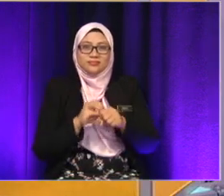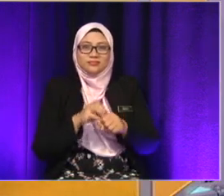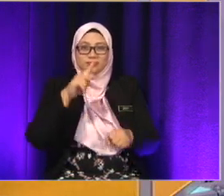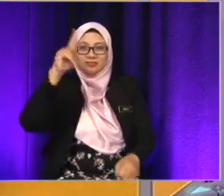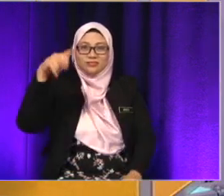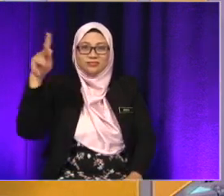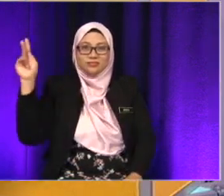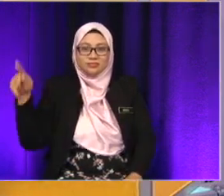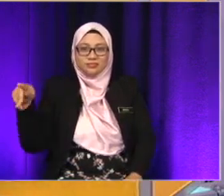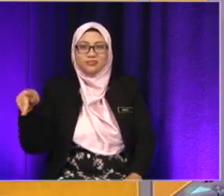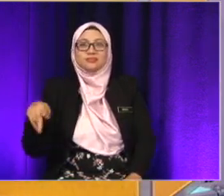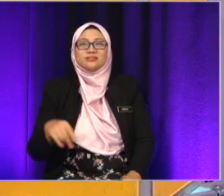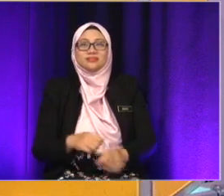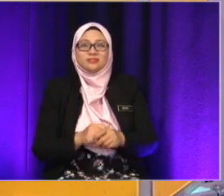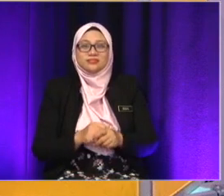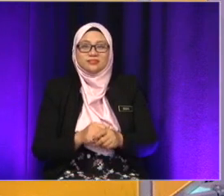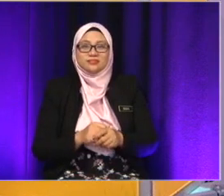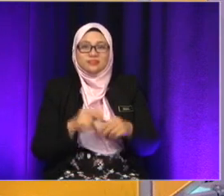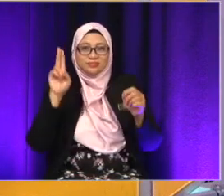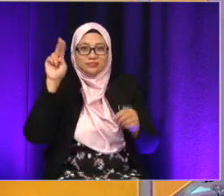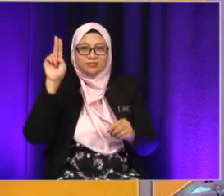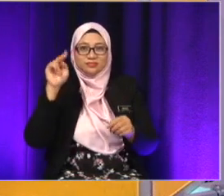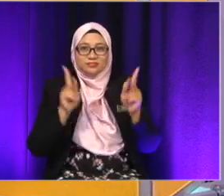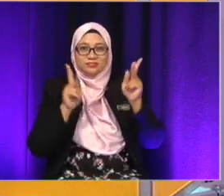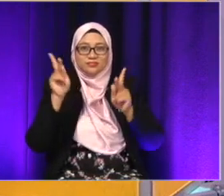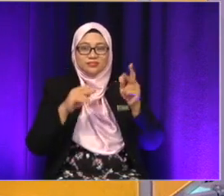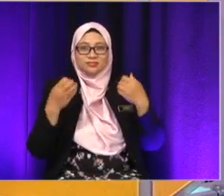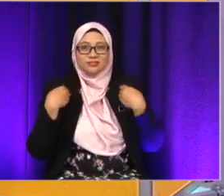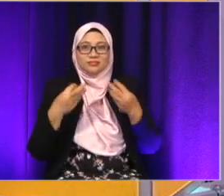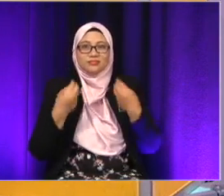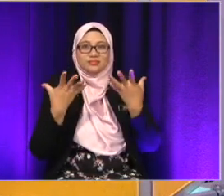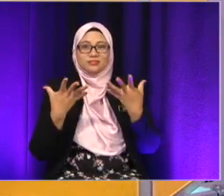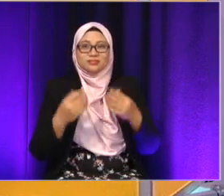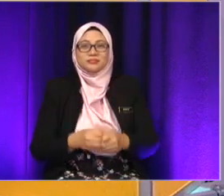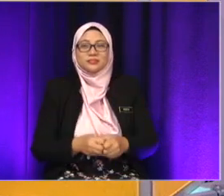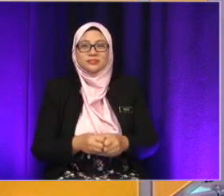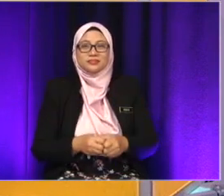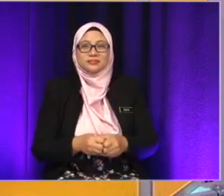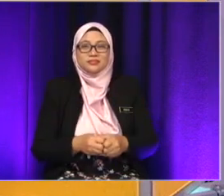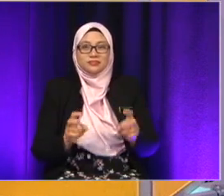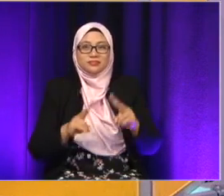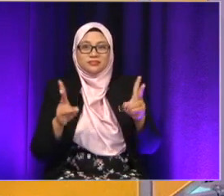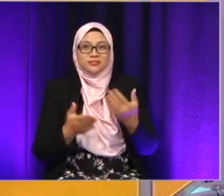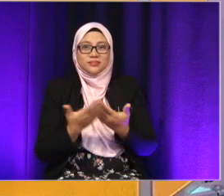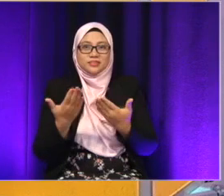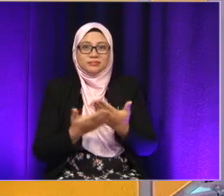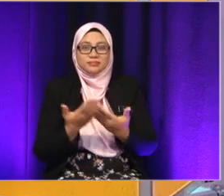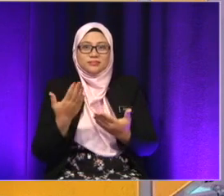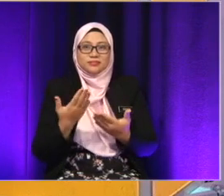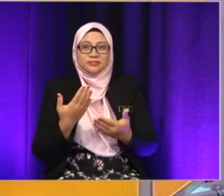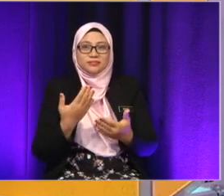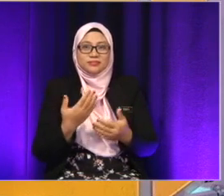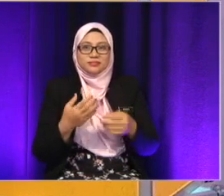sebagainya, benda ni ada. Pernah tengok kan? Dia kejap sana, kejap sini kan. Okey, paling senang tengok cerita transformer kan? Nampak tak? Dia kalau jadi Mercedes, kalau